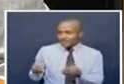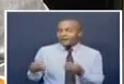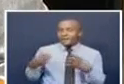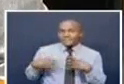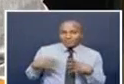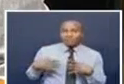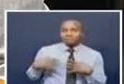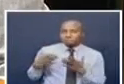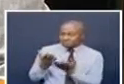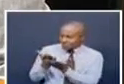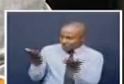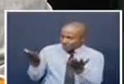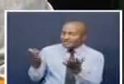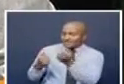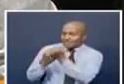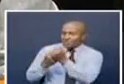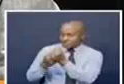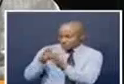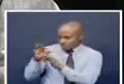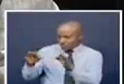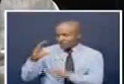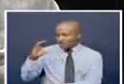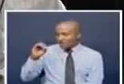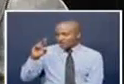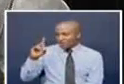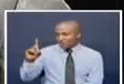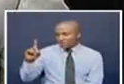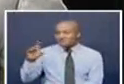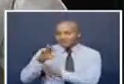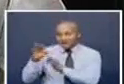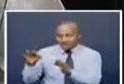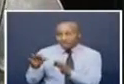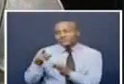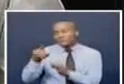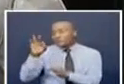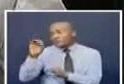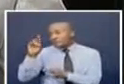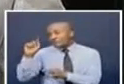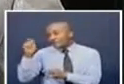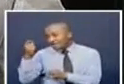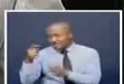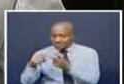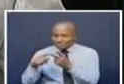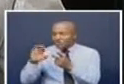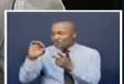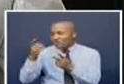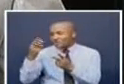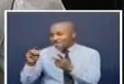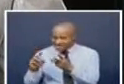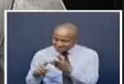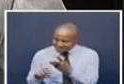ni wanachama wa CORD, aidha huko Ford Kenya, ODM na vyama zingine ambazo ziko